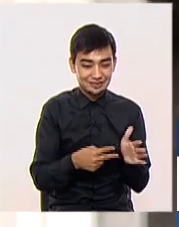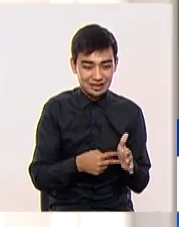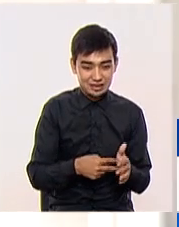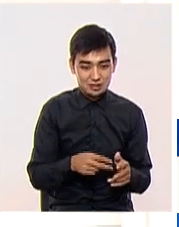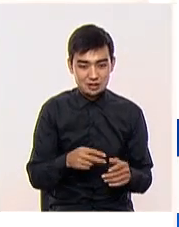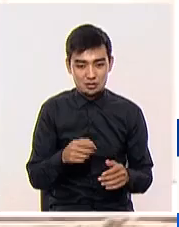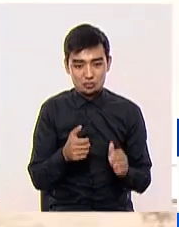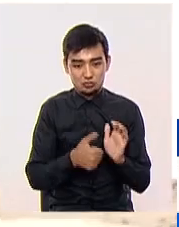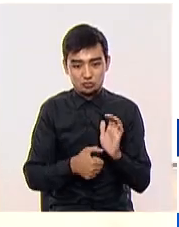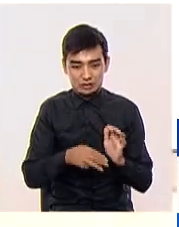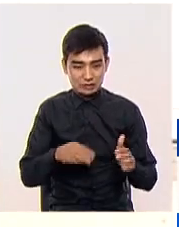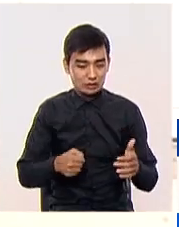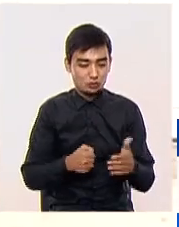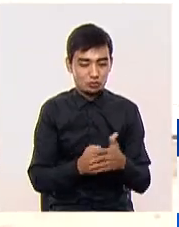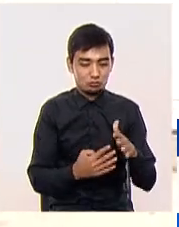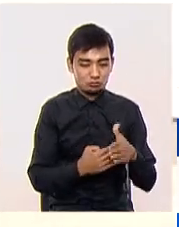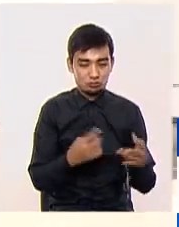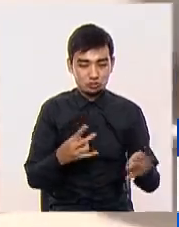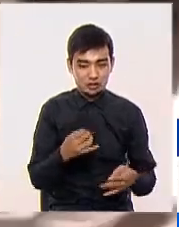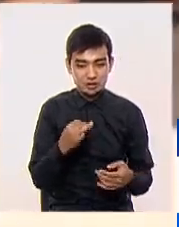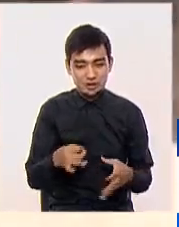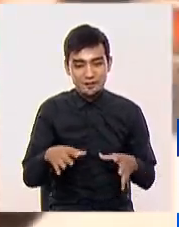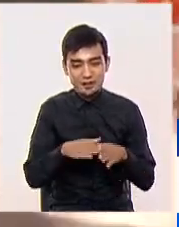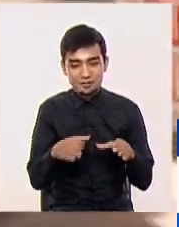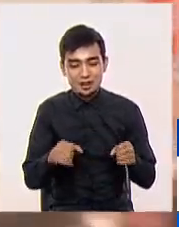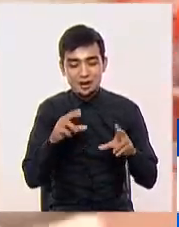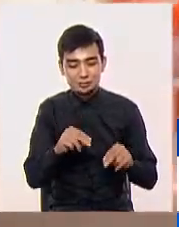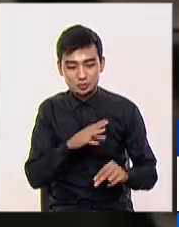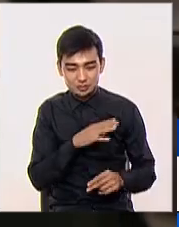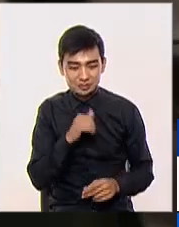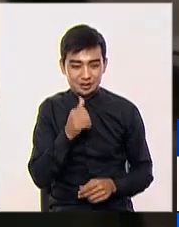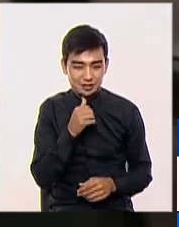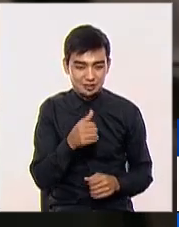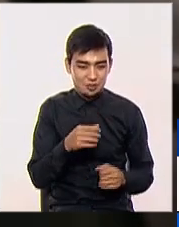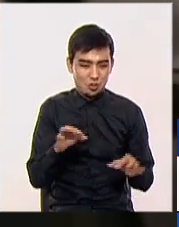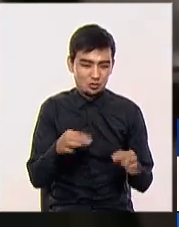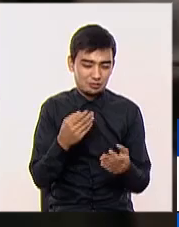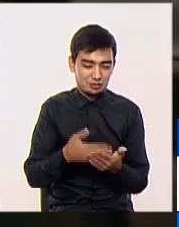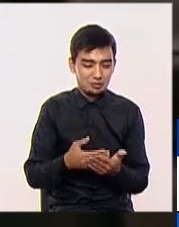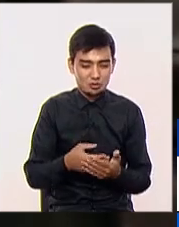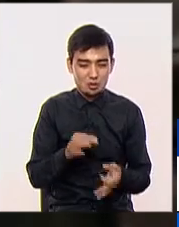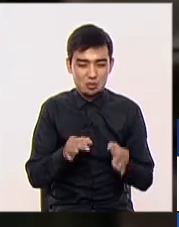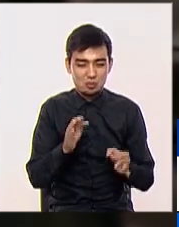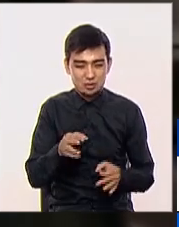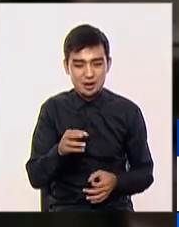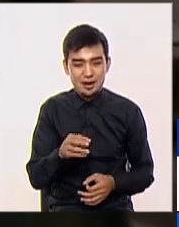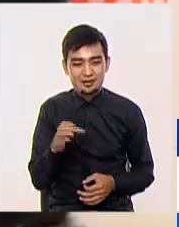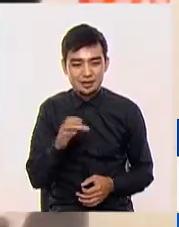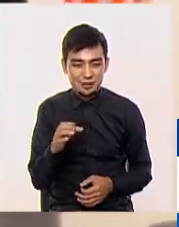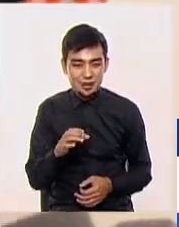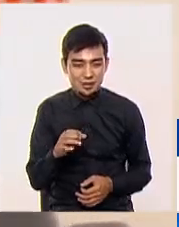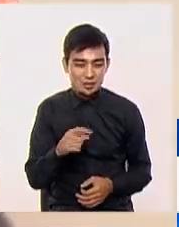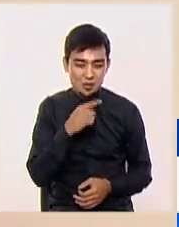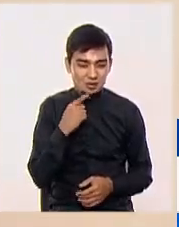должна превышать 600 тенге. Чиновники обещают, что ситуация с сахаром стабилизируется к осени. В сентябре в России перестает